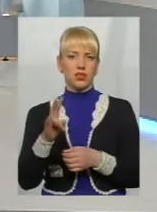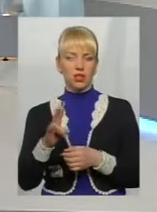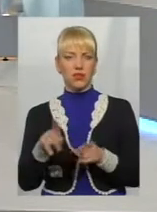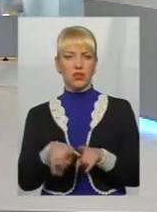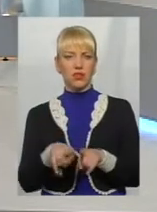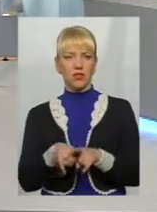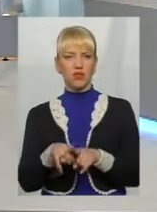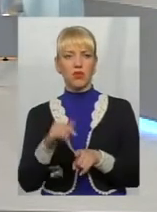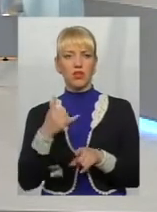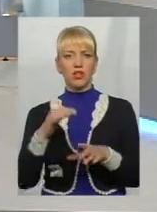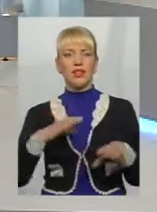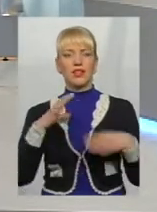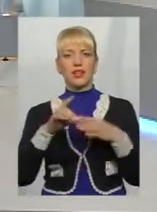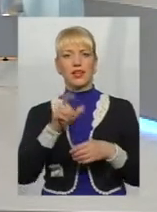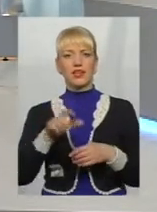от, тренера,